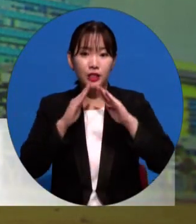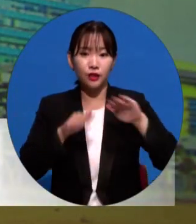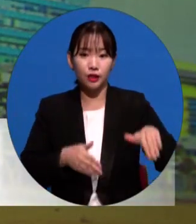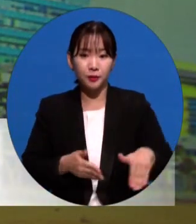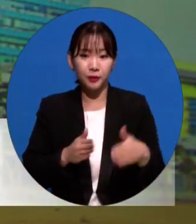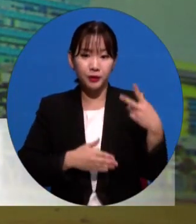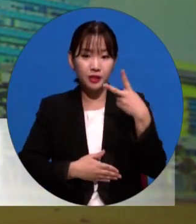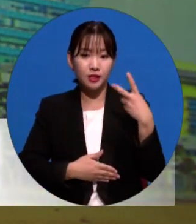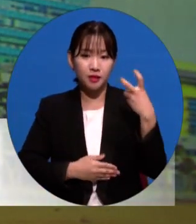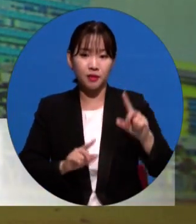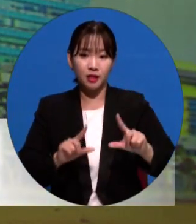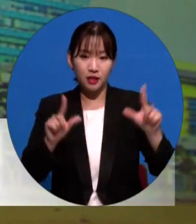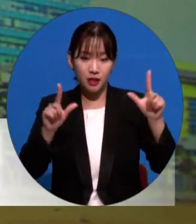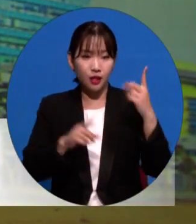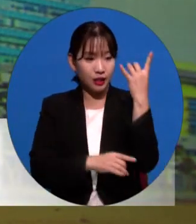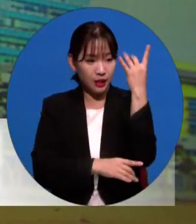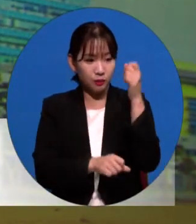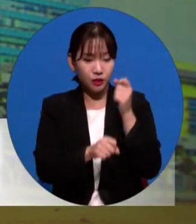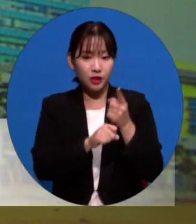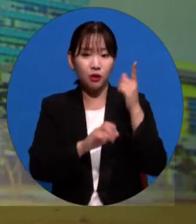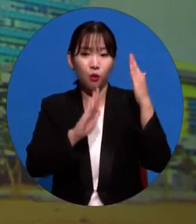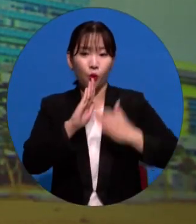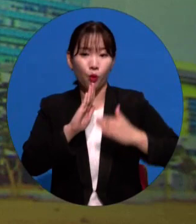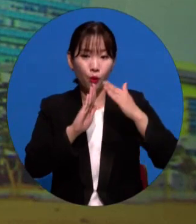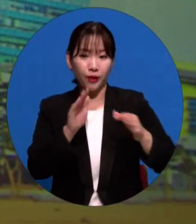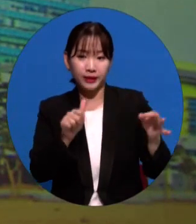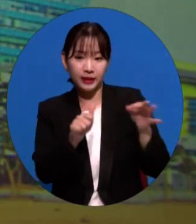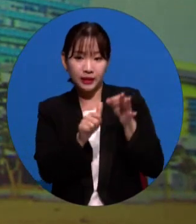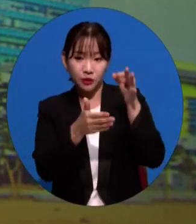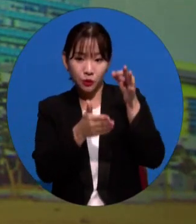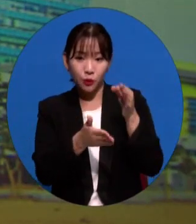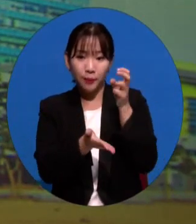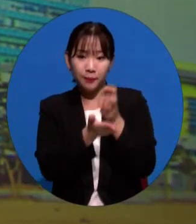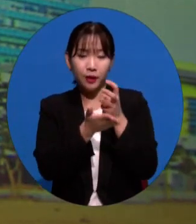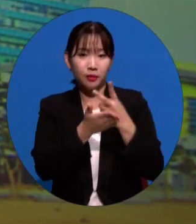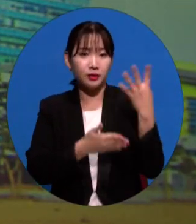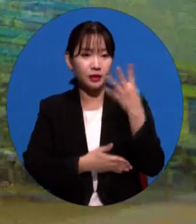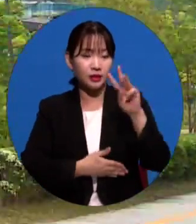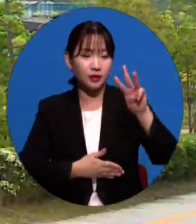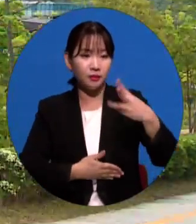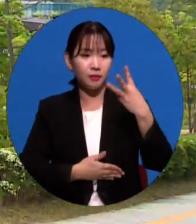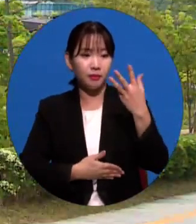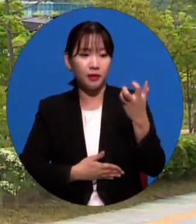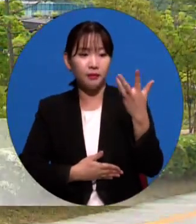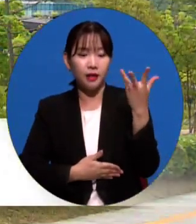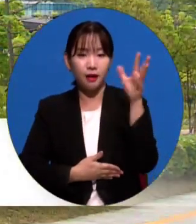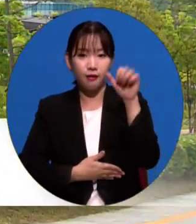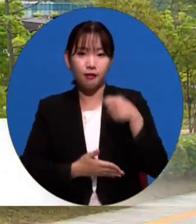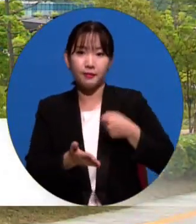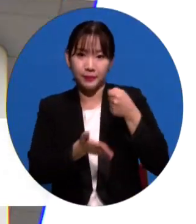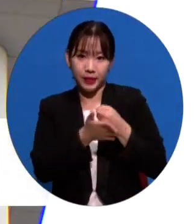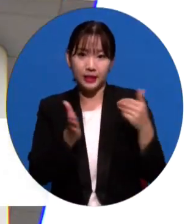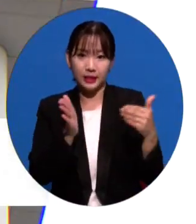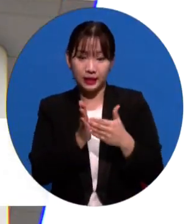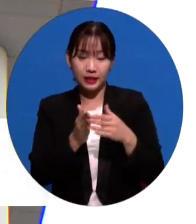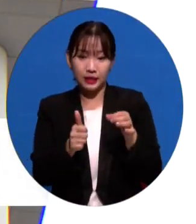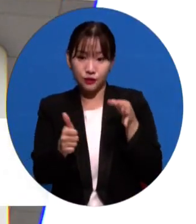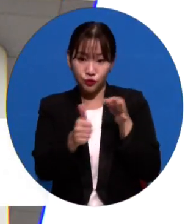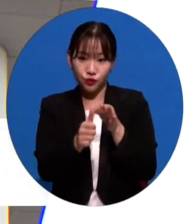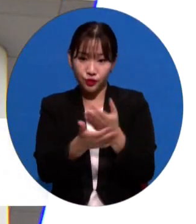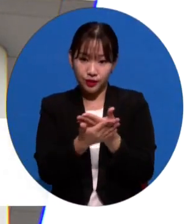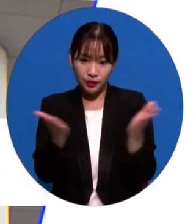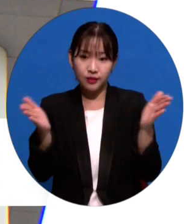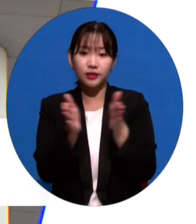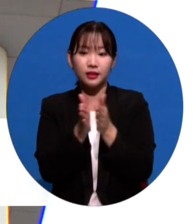전라남도는 2022년 기본형 공익직불금 규모를 4,388억 원으로 확정하고 지급을